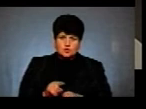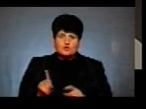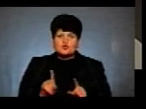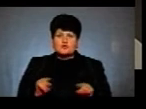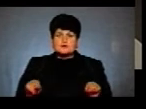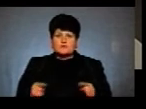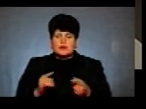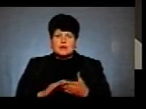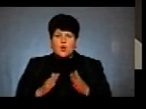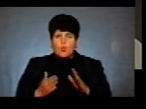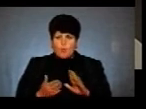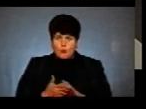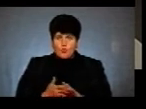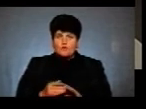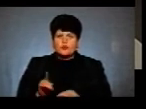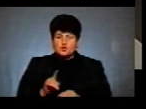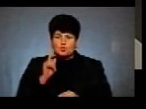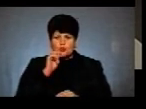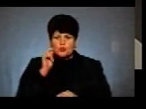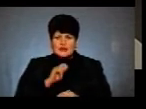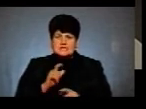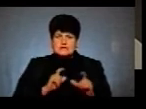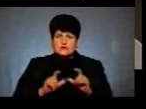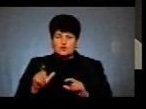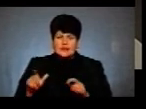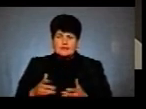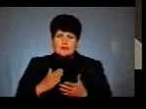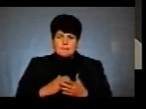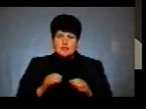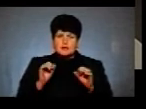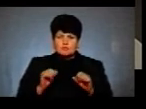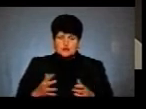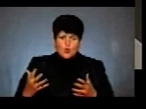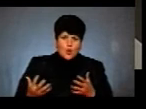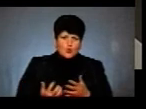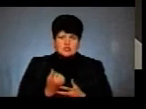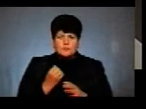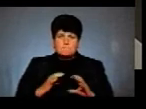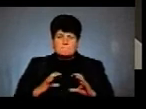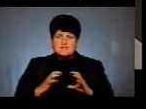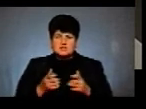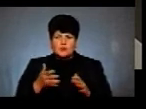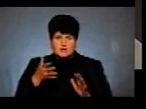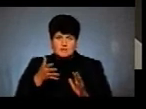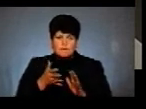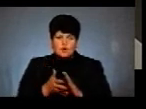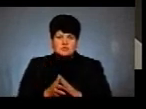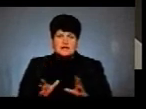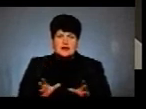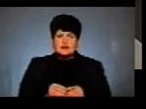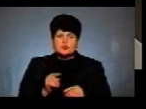умови, для того, щоб українські студенти мали можливість осягнути міжнародний простір, а разом з